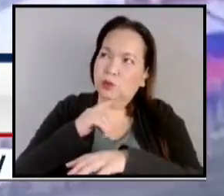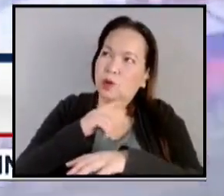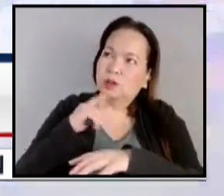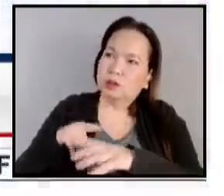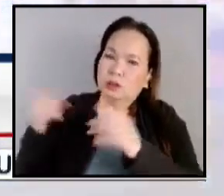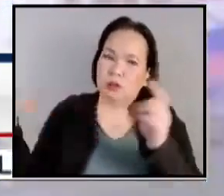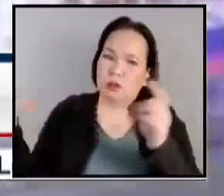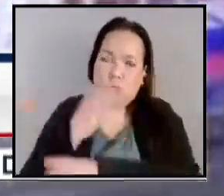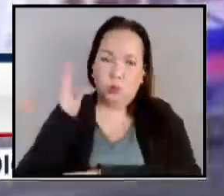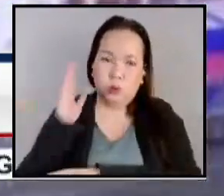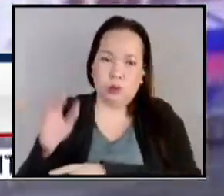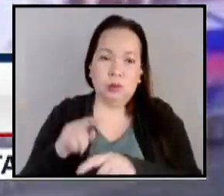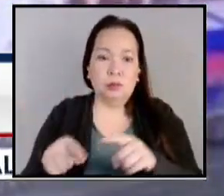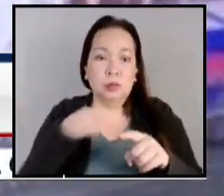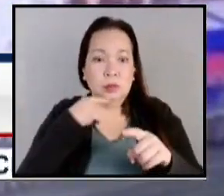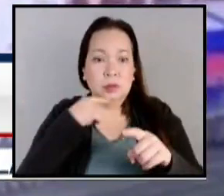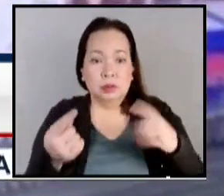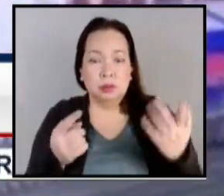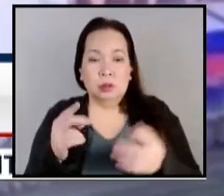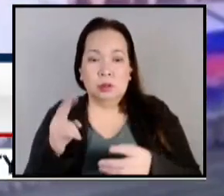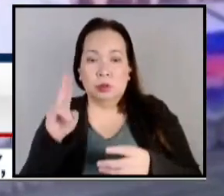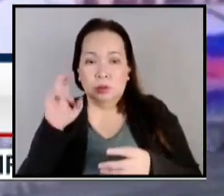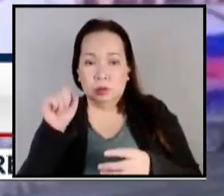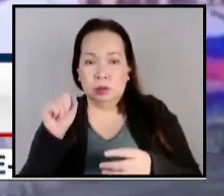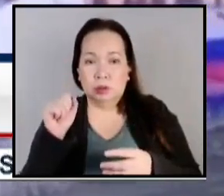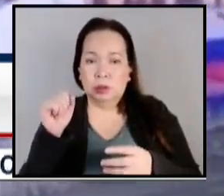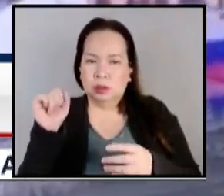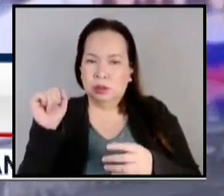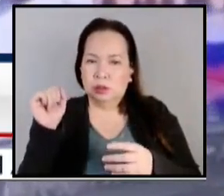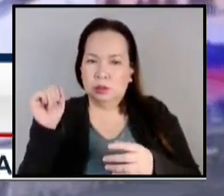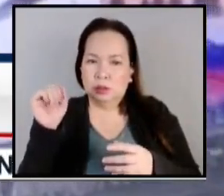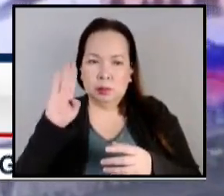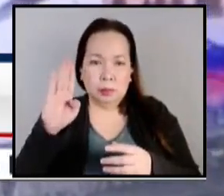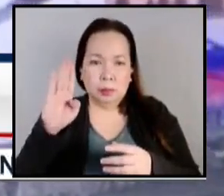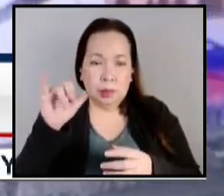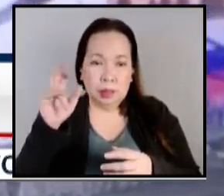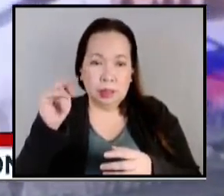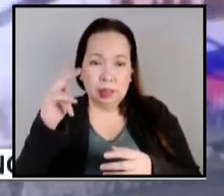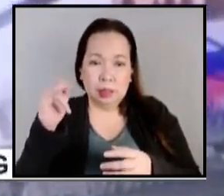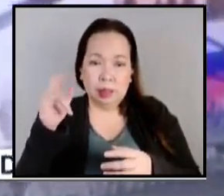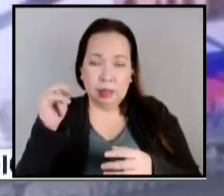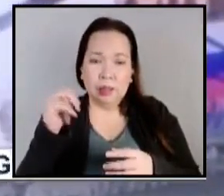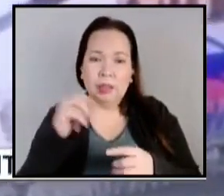namang fake news sa US Secretary of State Anthony Blinken ang alegasyong ito ng Moscow.